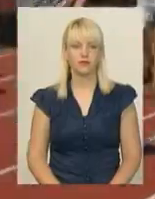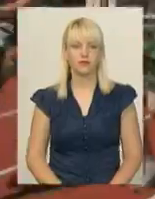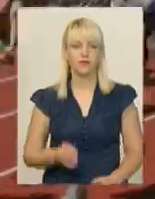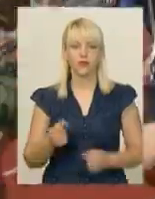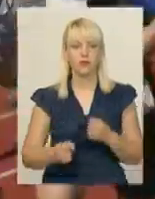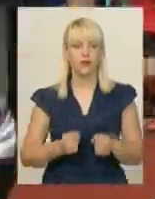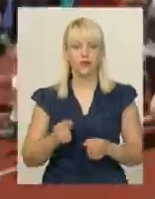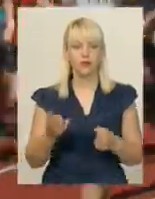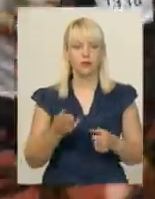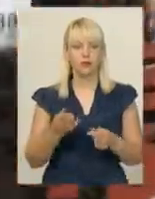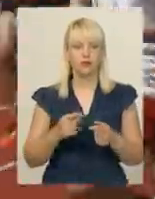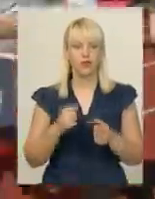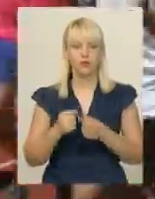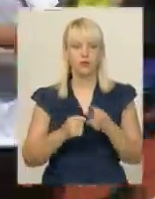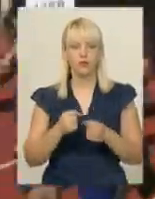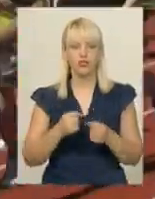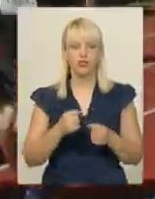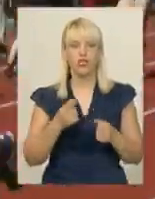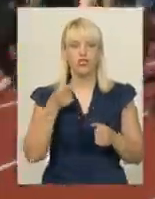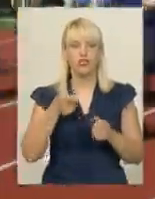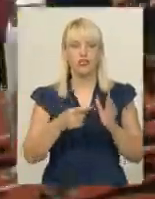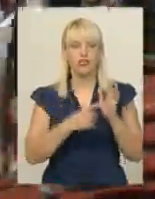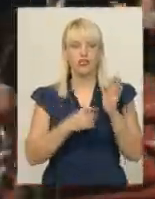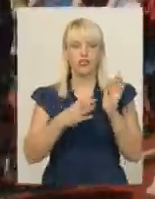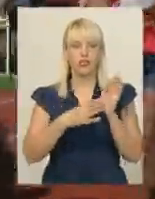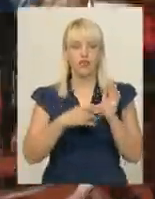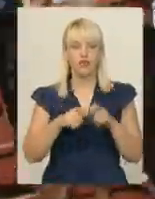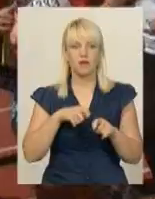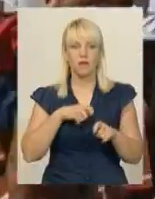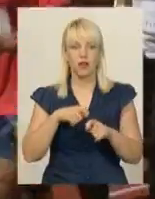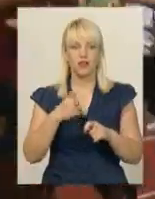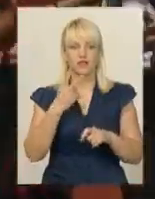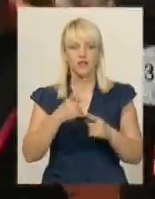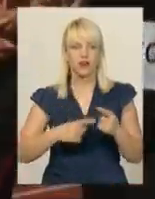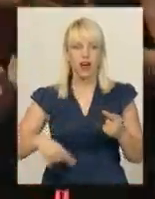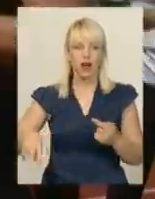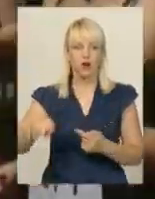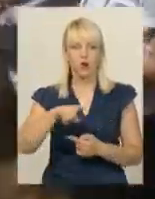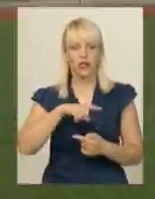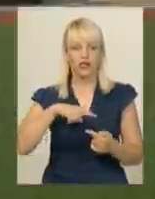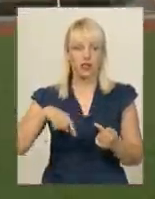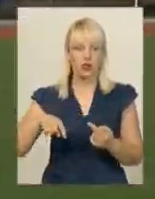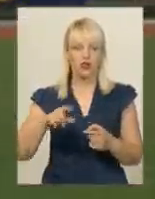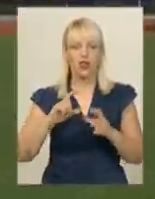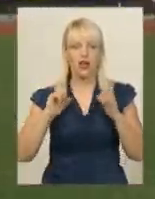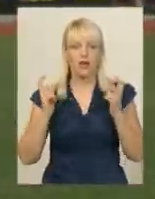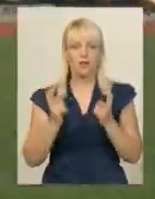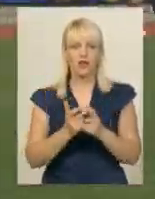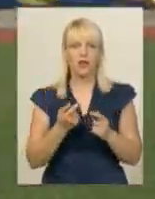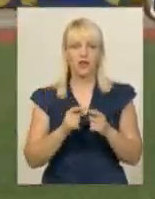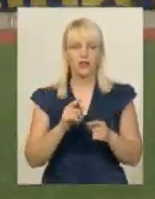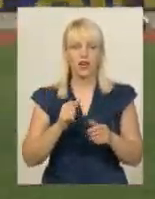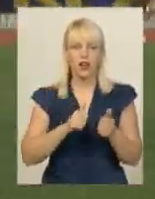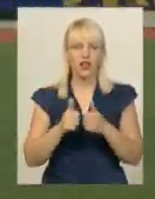Бігуни мають здолати дистанцію 1609 метрів або два кола стадіону Поділля. У лідери одразу виривається студент